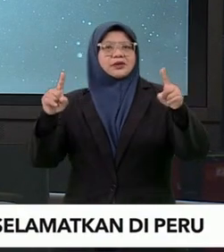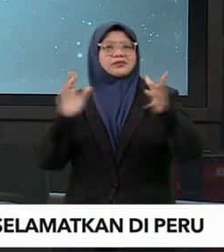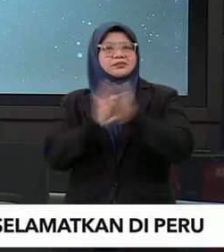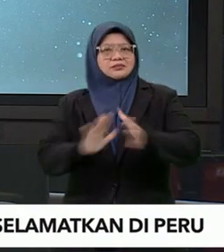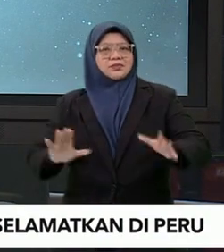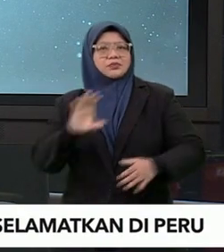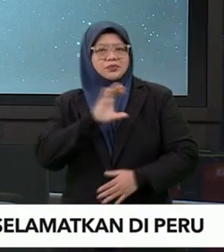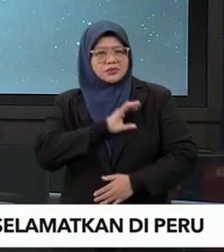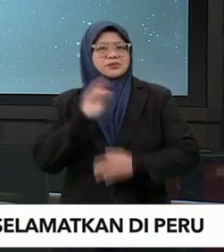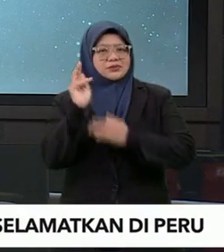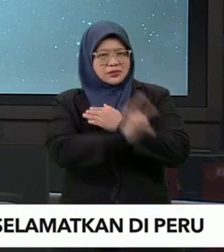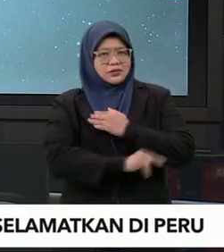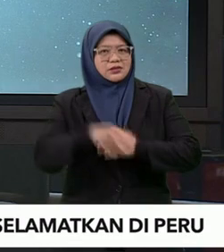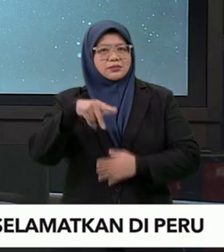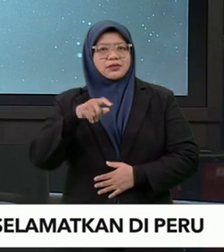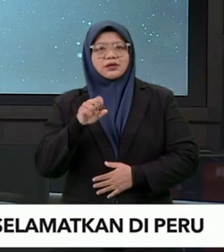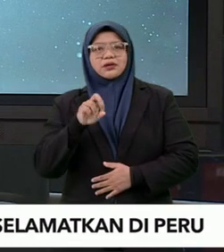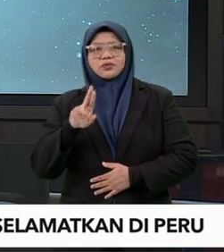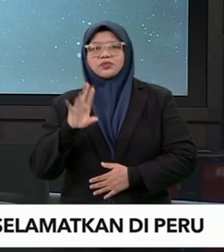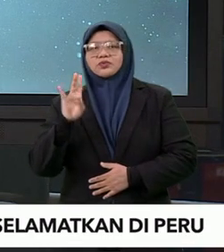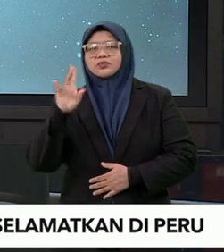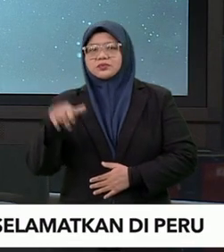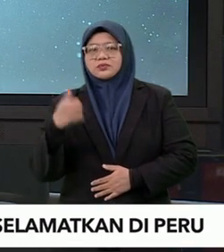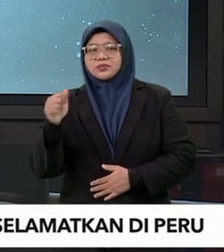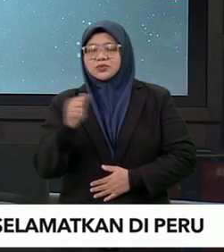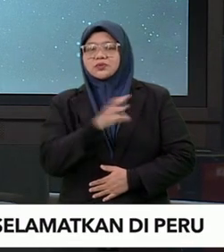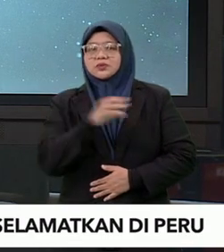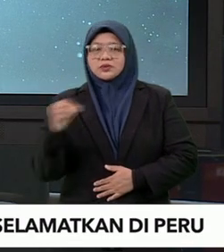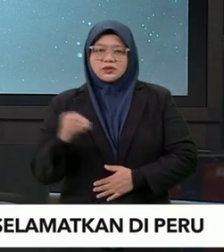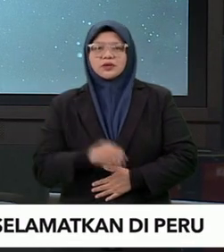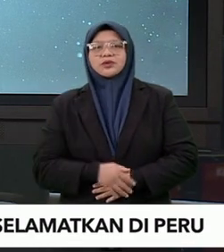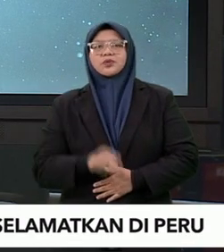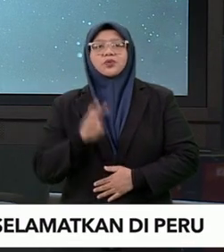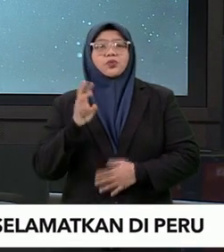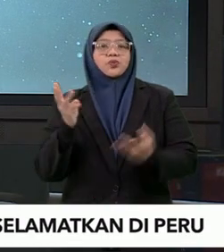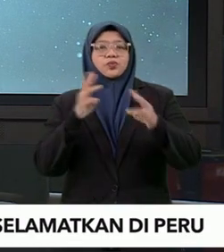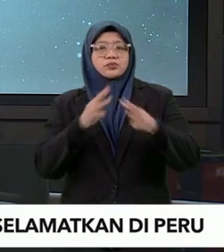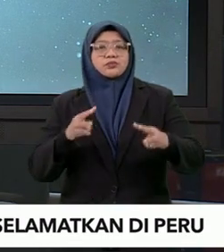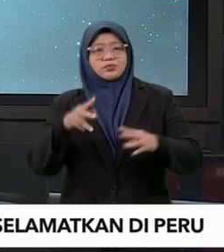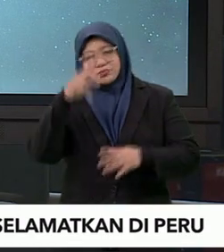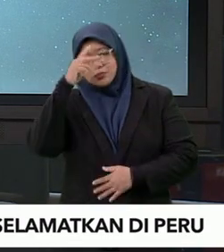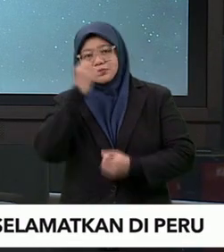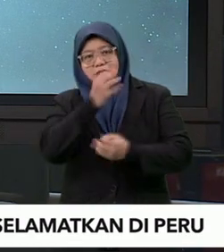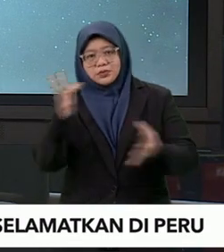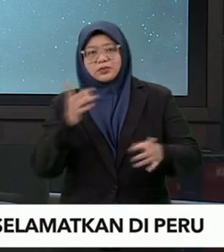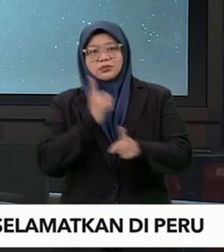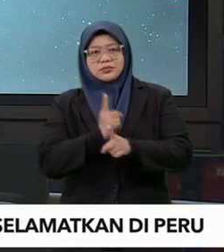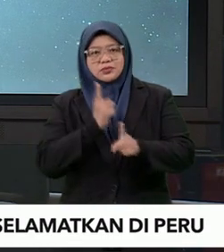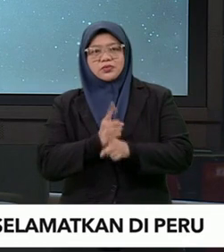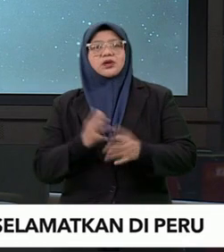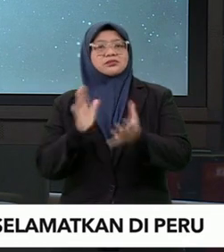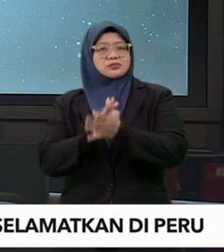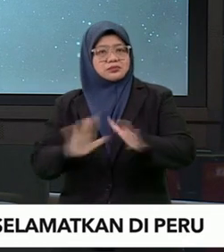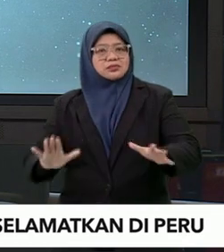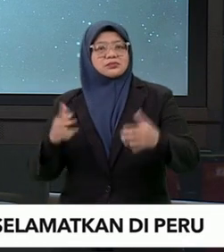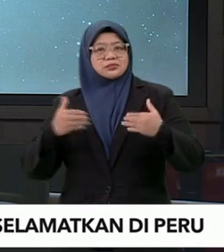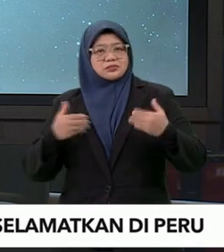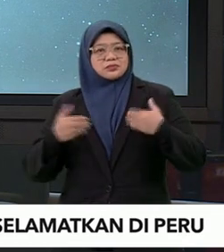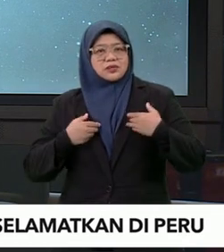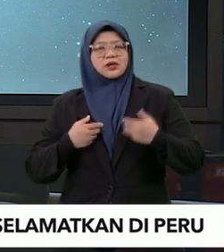oleh polis negara Peru pada 7 Oktober lalu visma putra dalam satu kenyataan berkata kesemua mereka diselamatkan